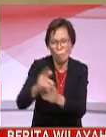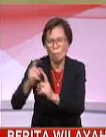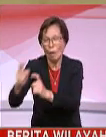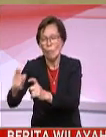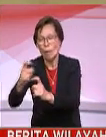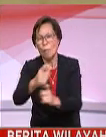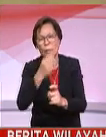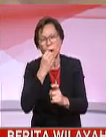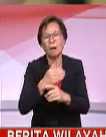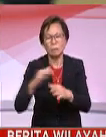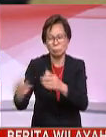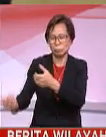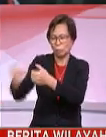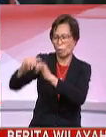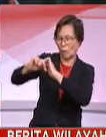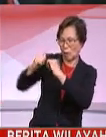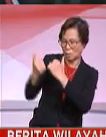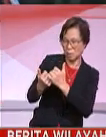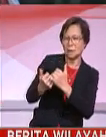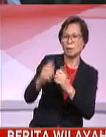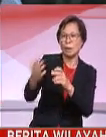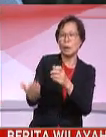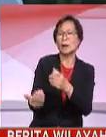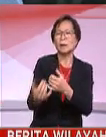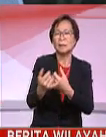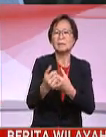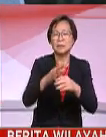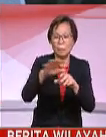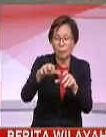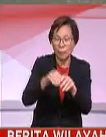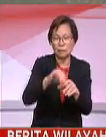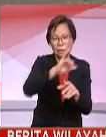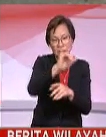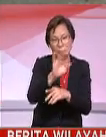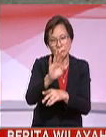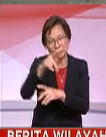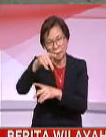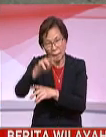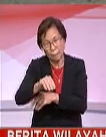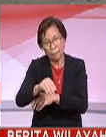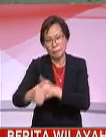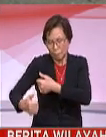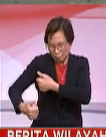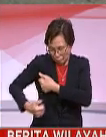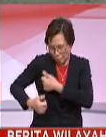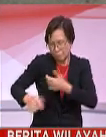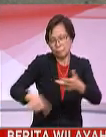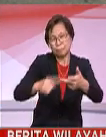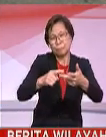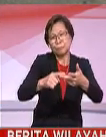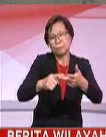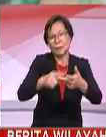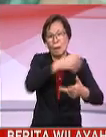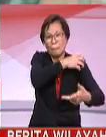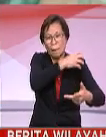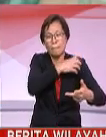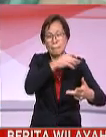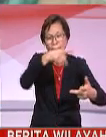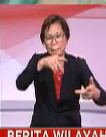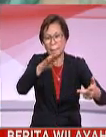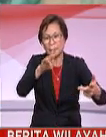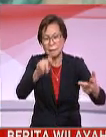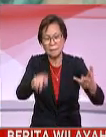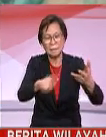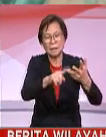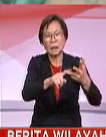melibatkan beberapa agensi termasuk Jabatan Bomba dan Penyelamat Malaysia, Angkatan Tentera Malaysia, pihak berkuasa tempatan